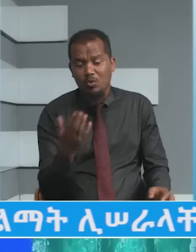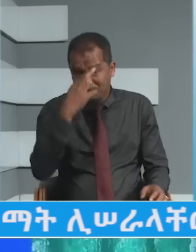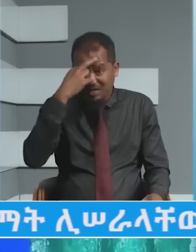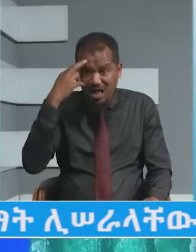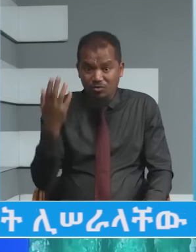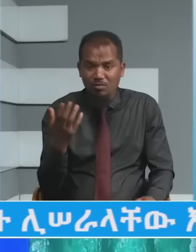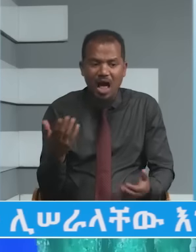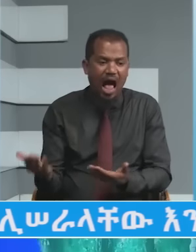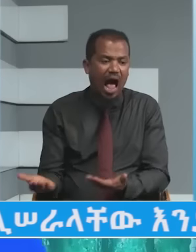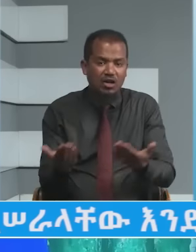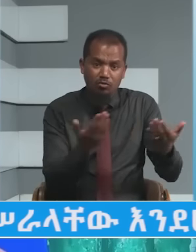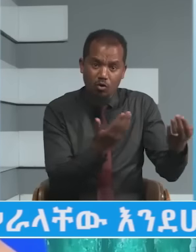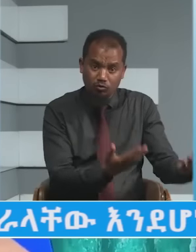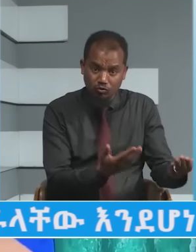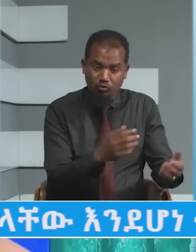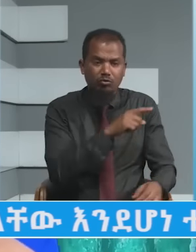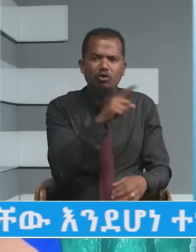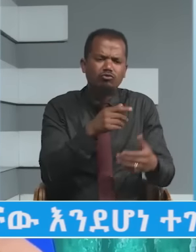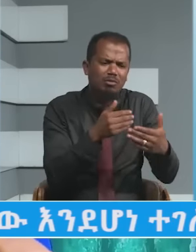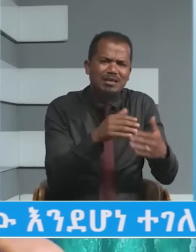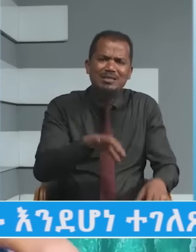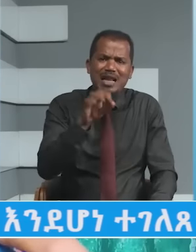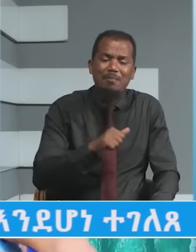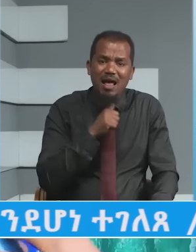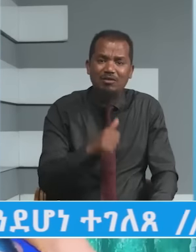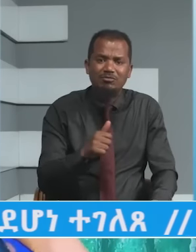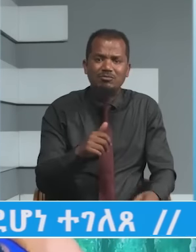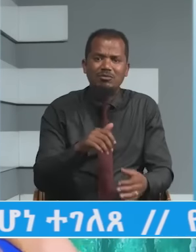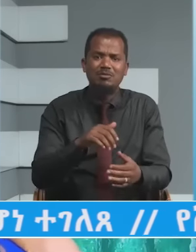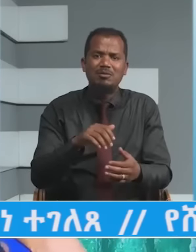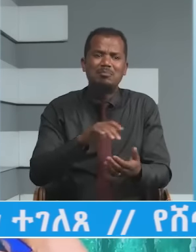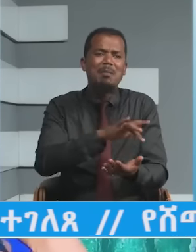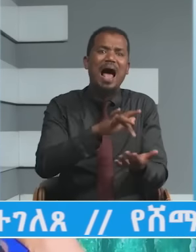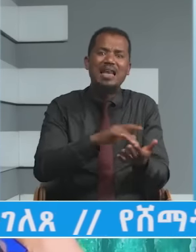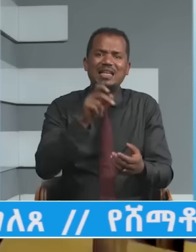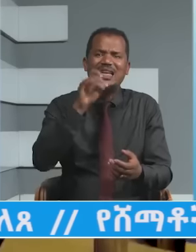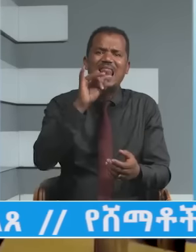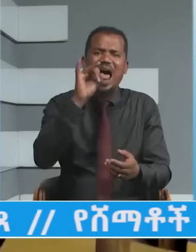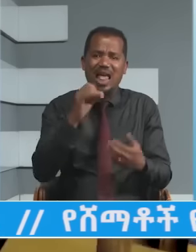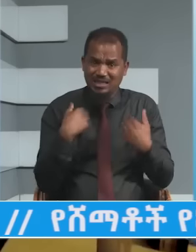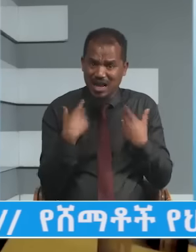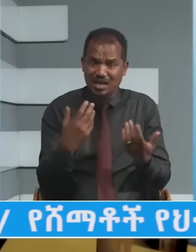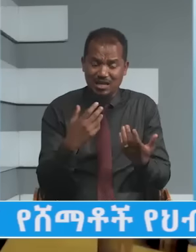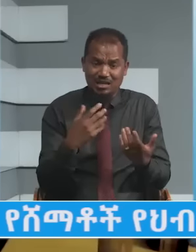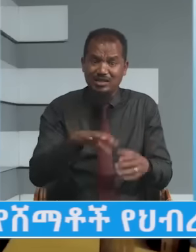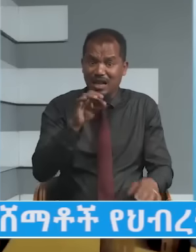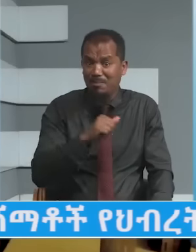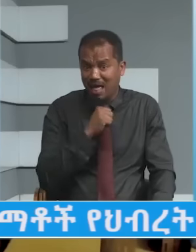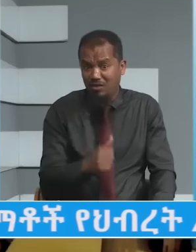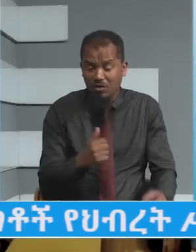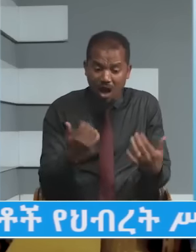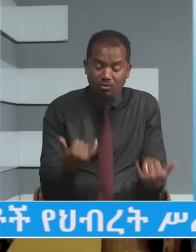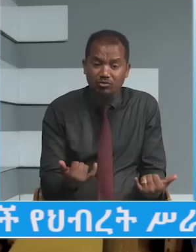ምክንያቱም አቅርቦቱ እነሱ በቅርብ ስለማያገኙት በመካከል ደላላ ስላለ በደላላው በመንም